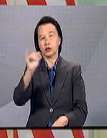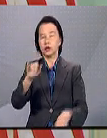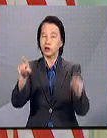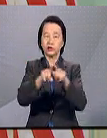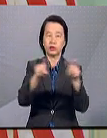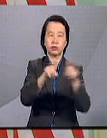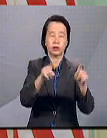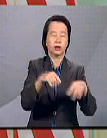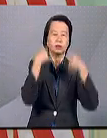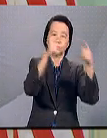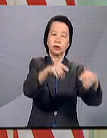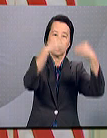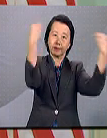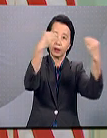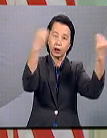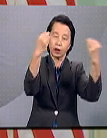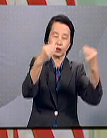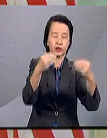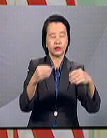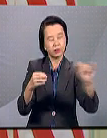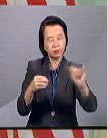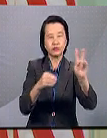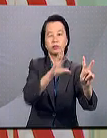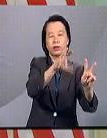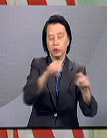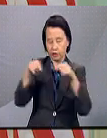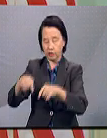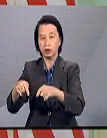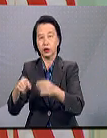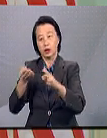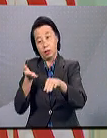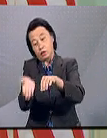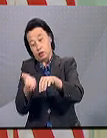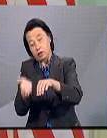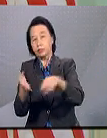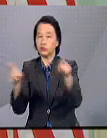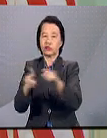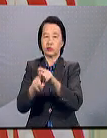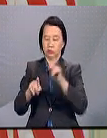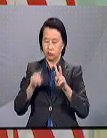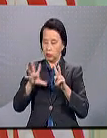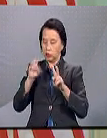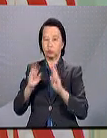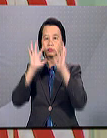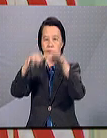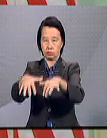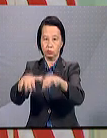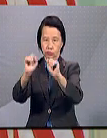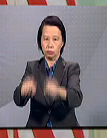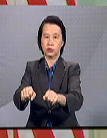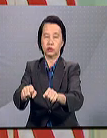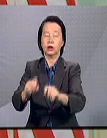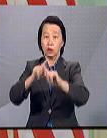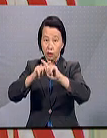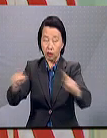kapasiti kehadiran di mana-mana saja aktiviti yang dibenarkan, dan petugas dihadkan dari